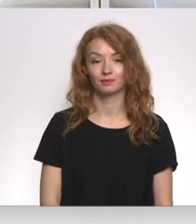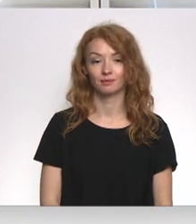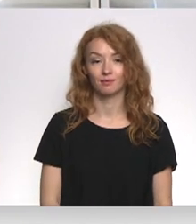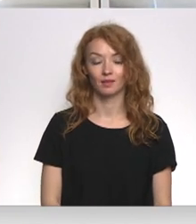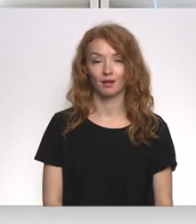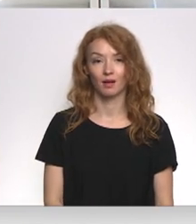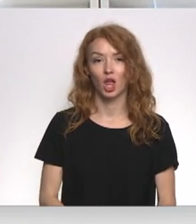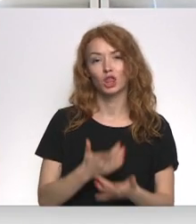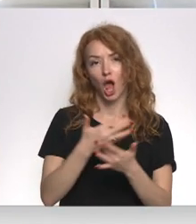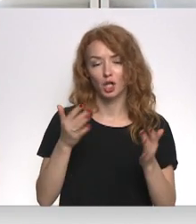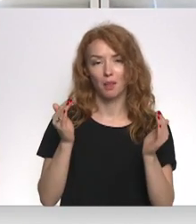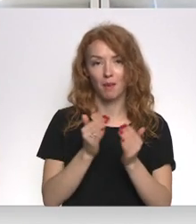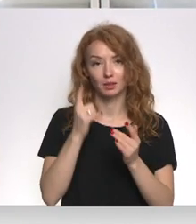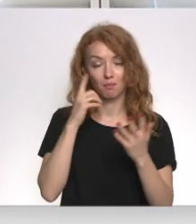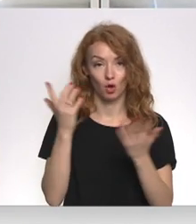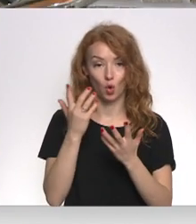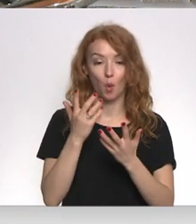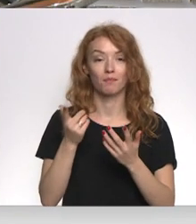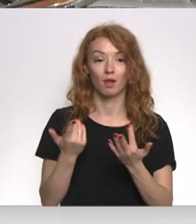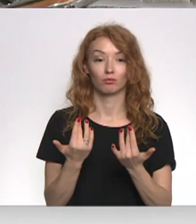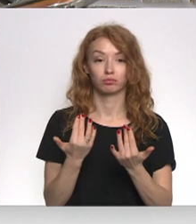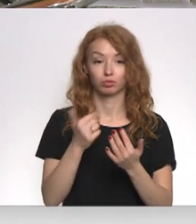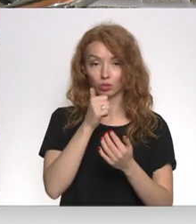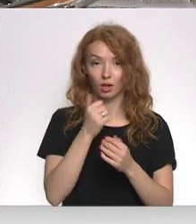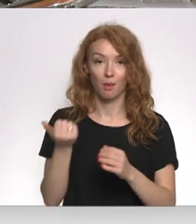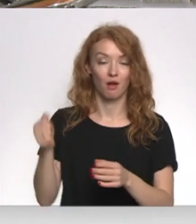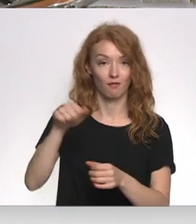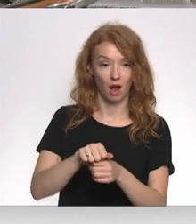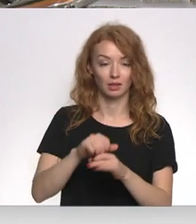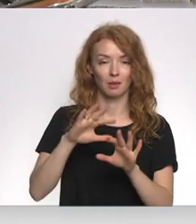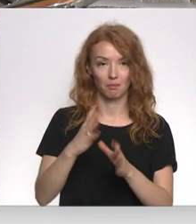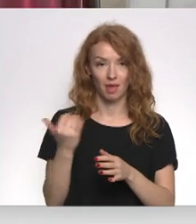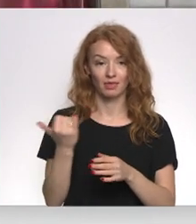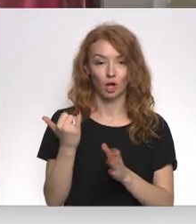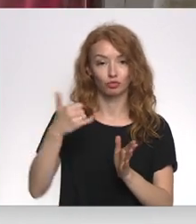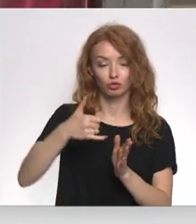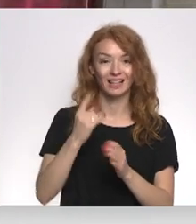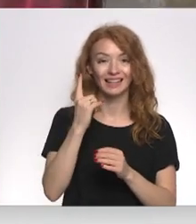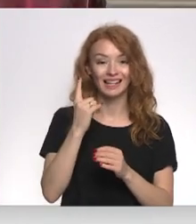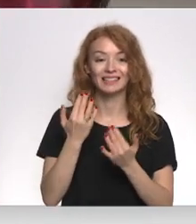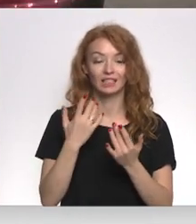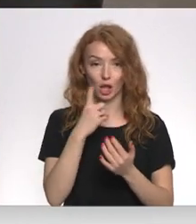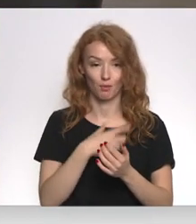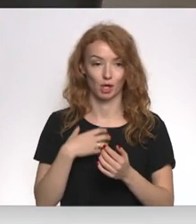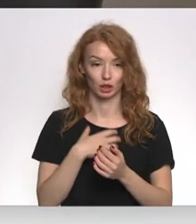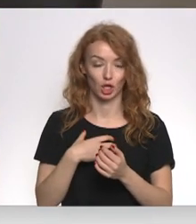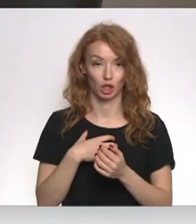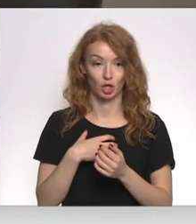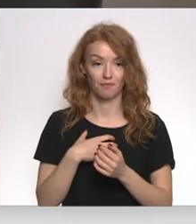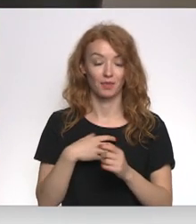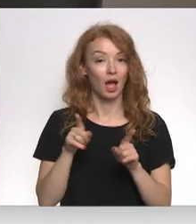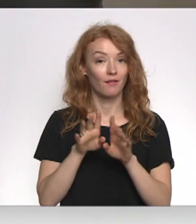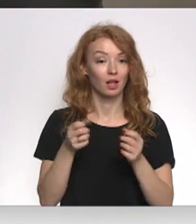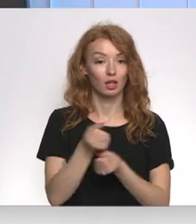Mazo padomu ir daudz. Vārot ūdeni katliņā, svarīgi uzlikt vāku, bet teikanā ieliet tikai tik daudz ūdens, cik nepieciešams. Mazliet